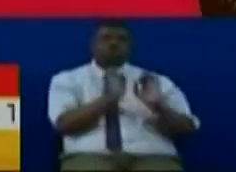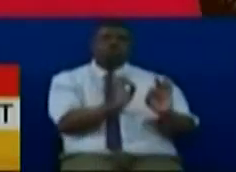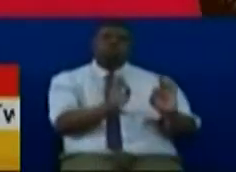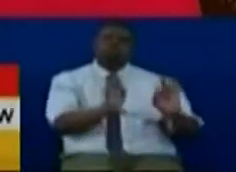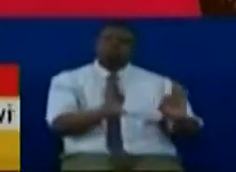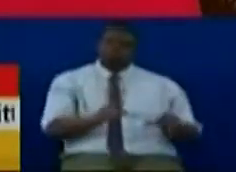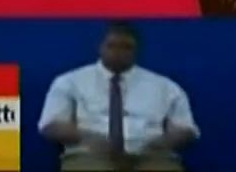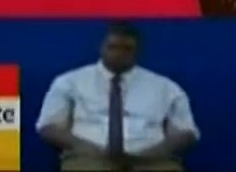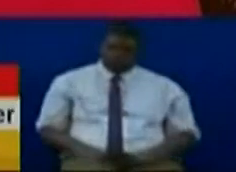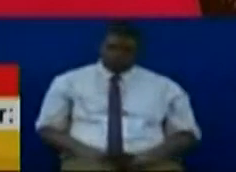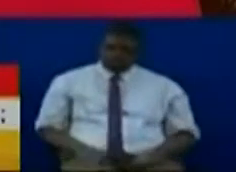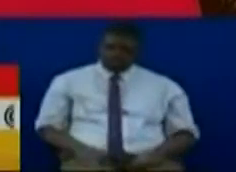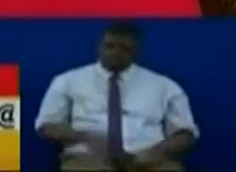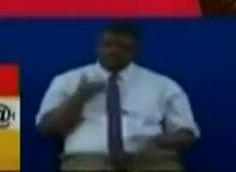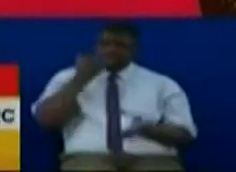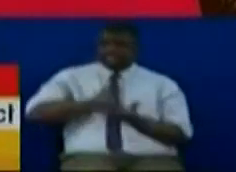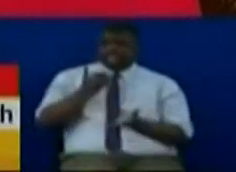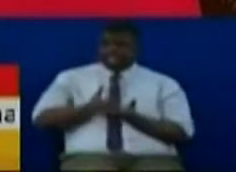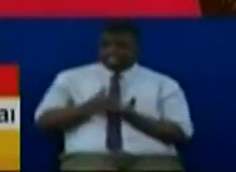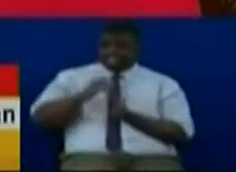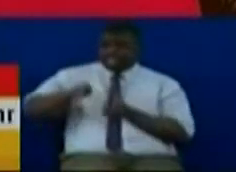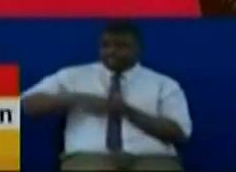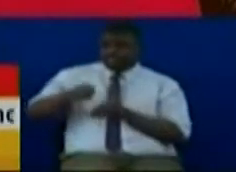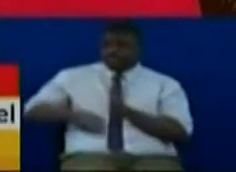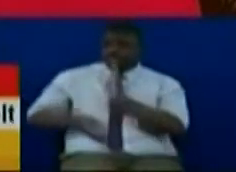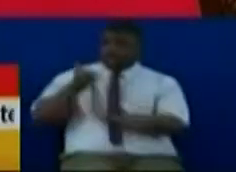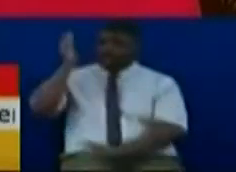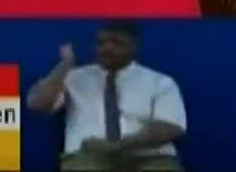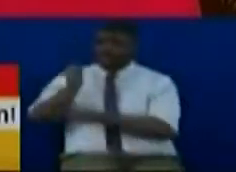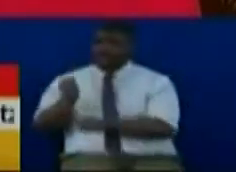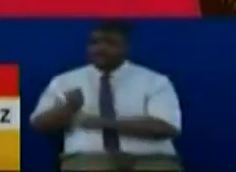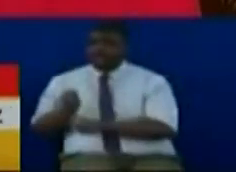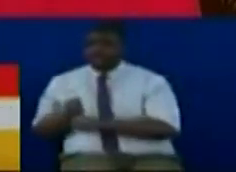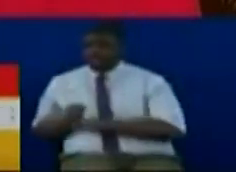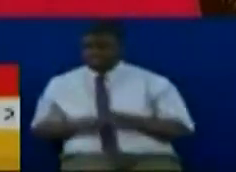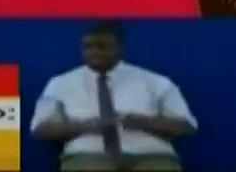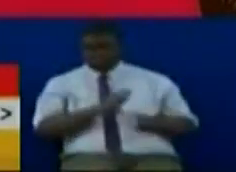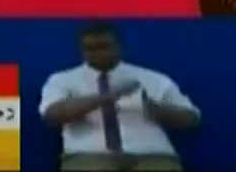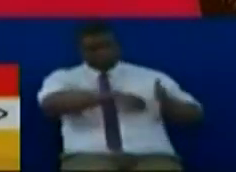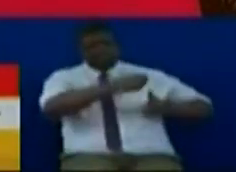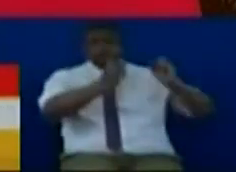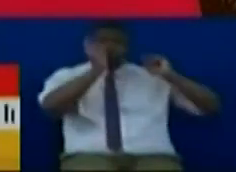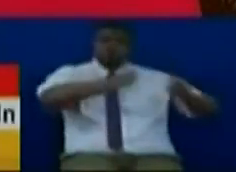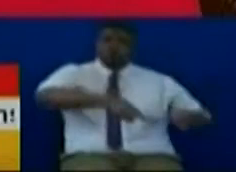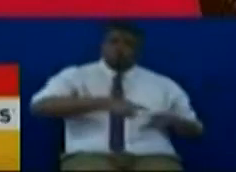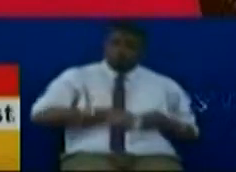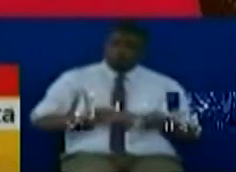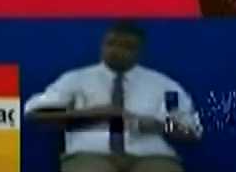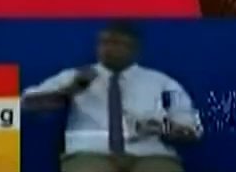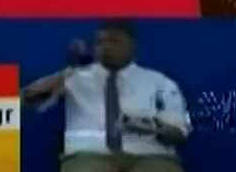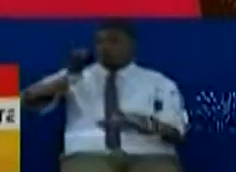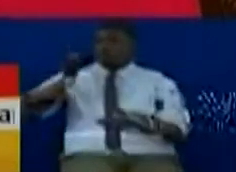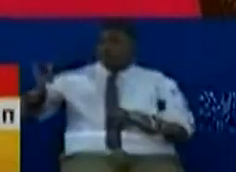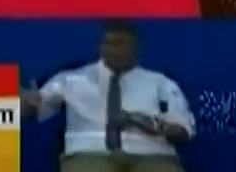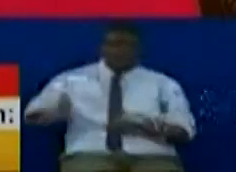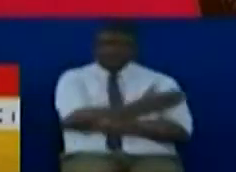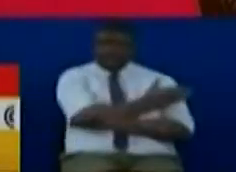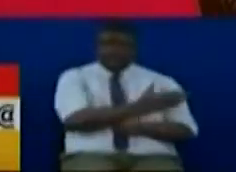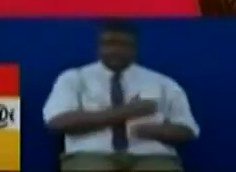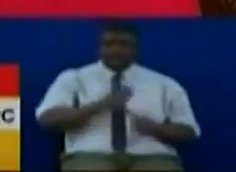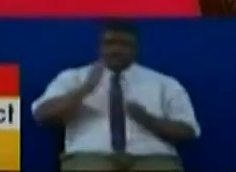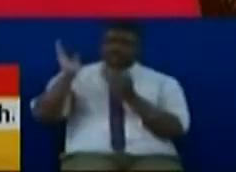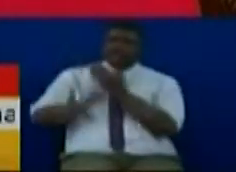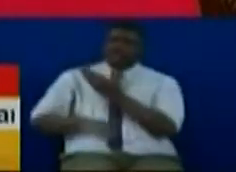wa kuhakikisha kiwanda hicho kinafanya kazi, mitambo iwepo ili kuepuka hasara ambayo